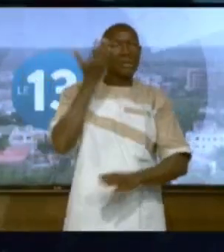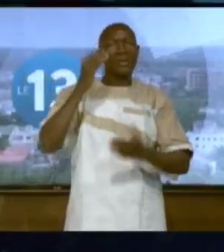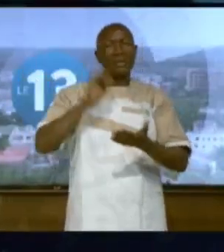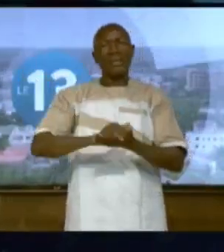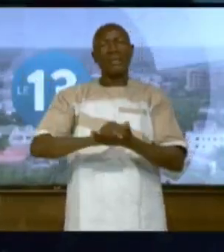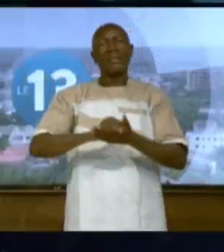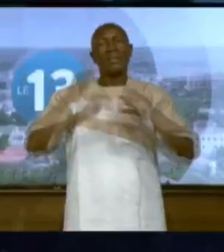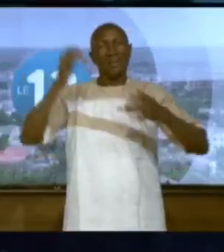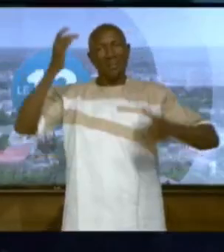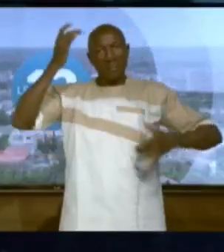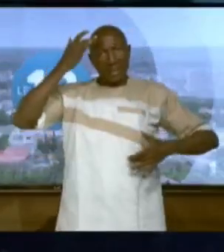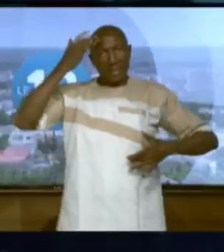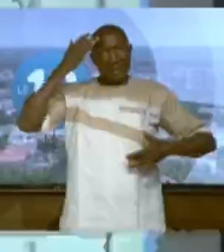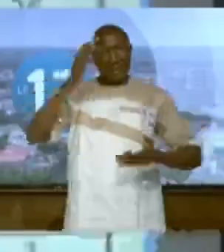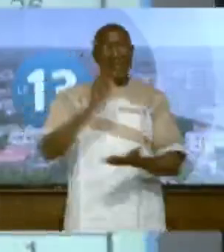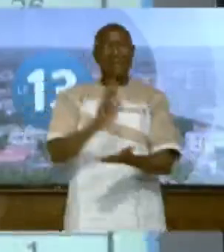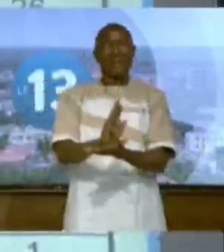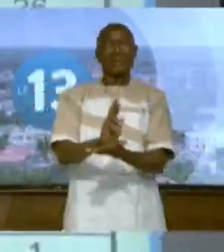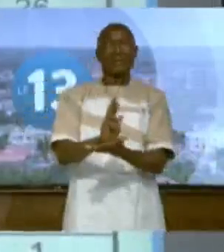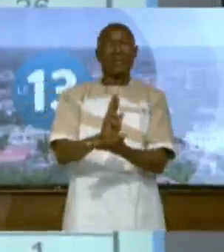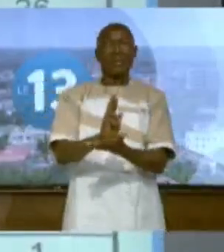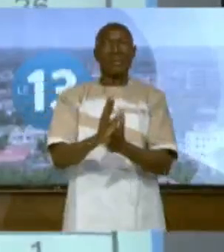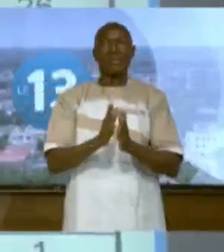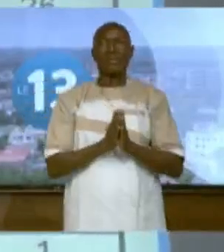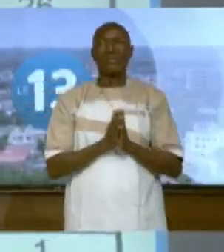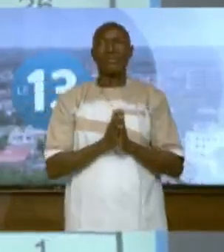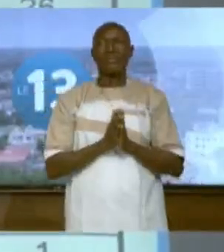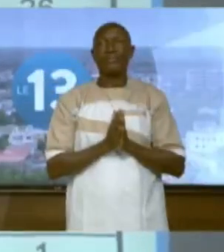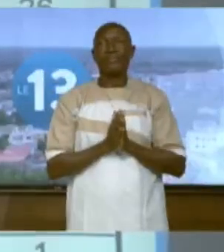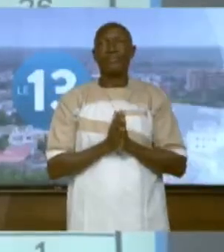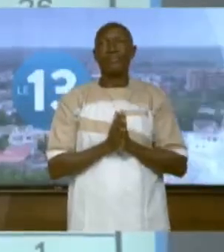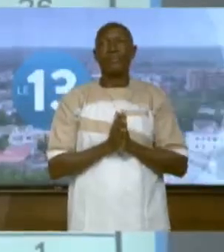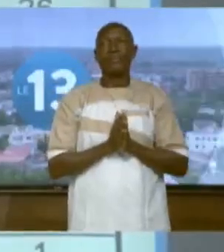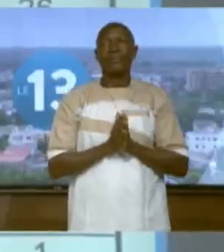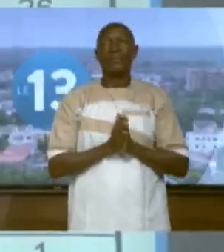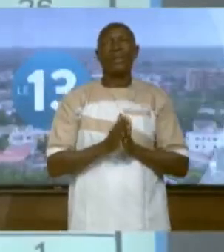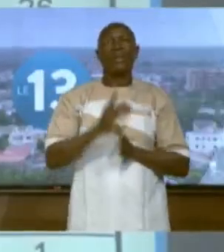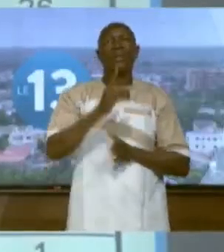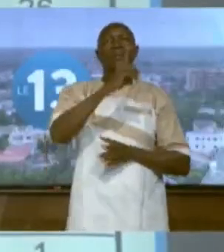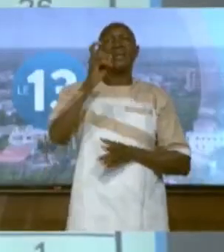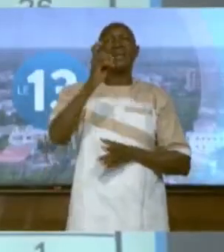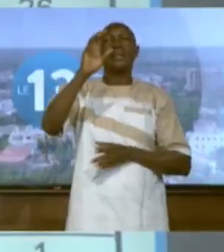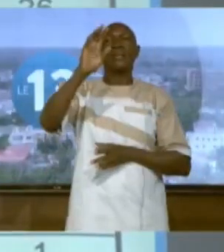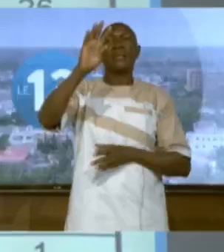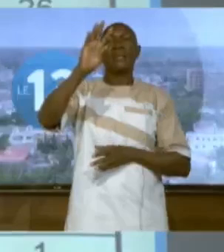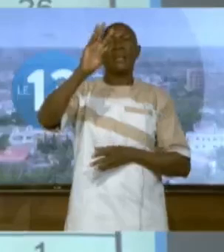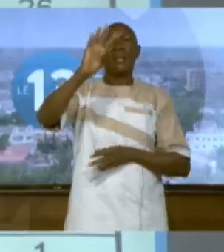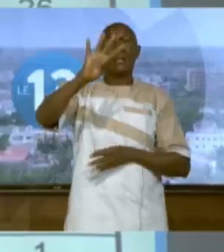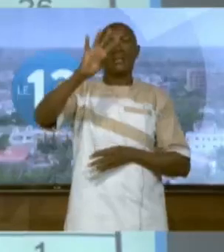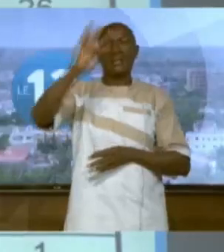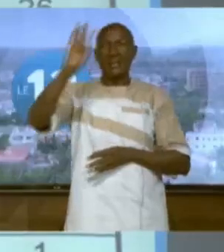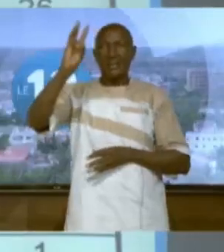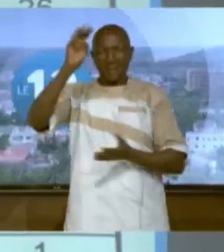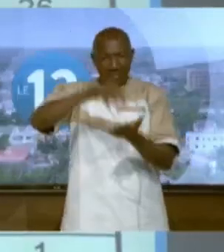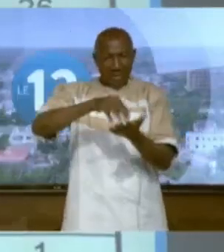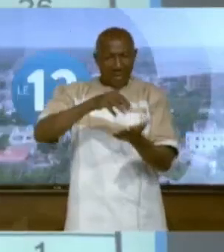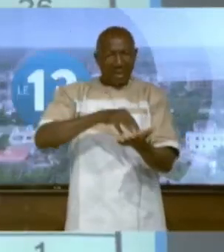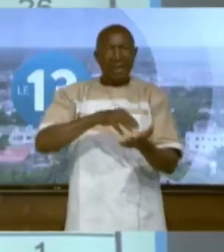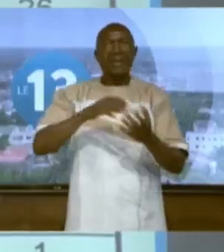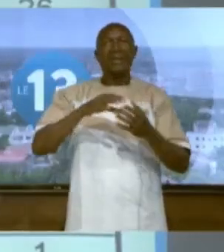zundi et Isia Kanana 14686 cas